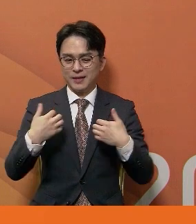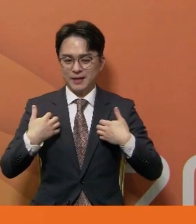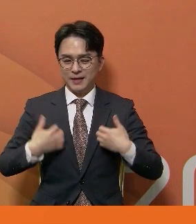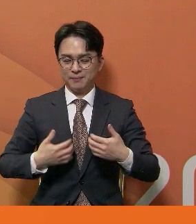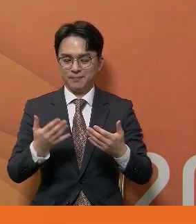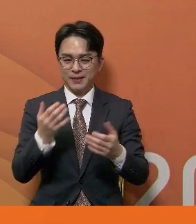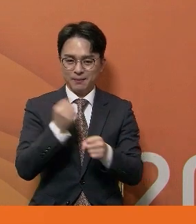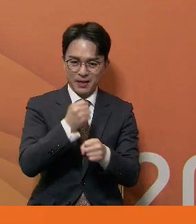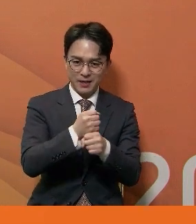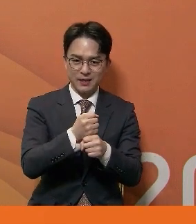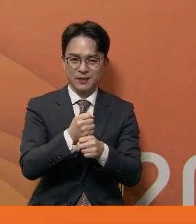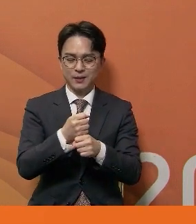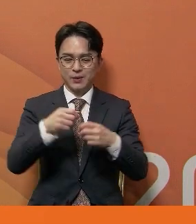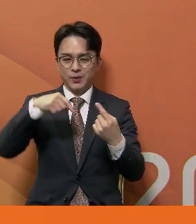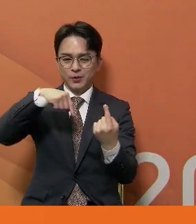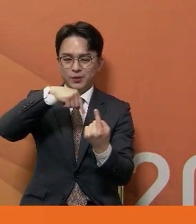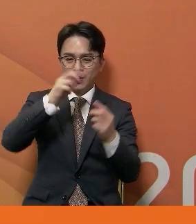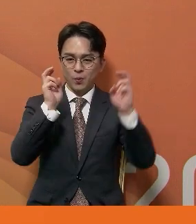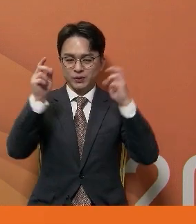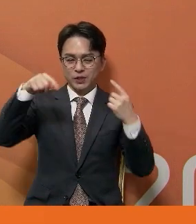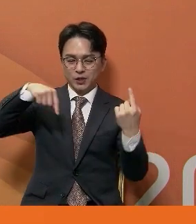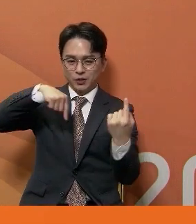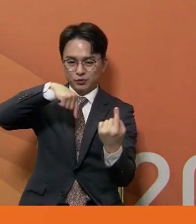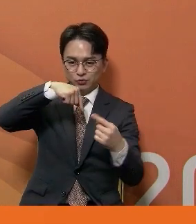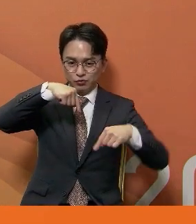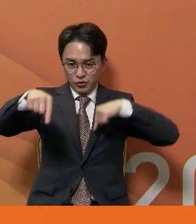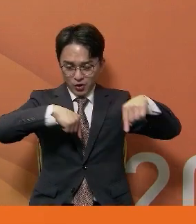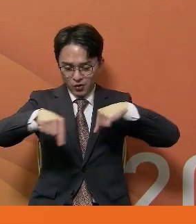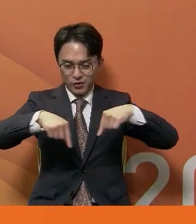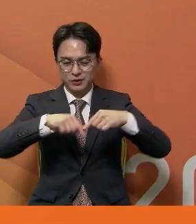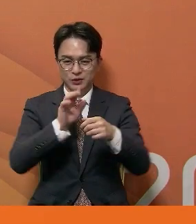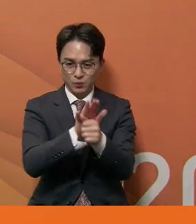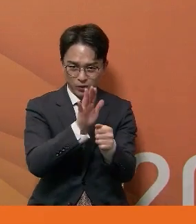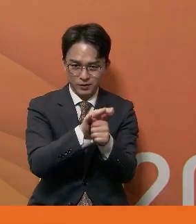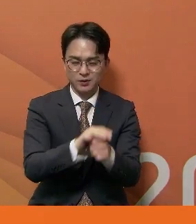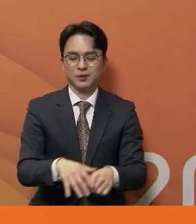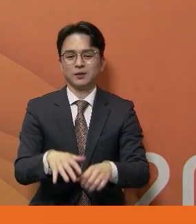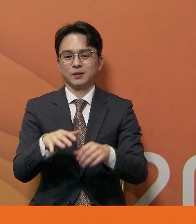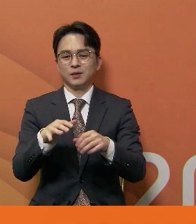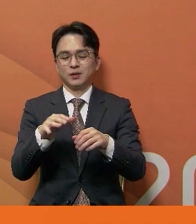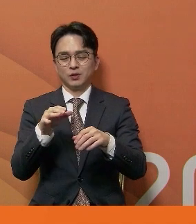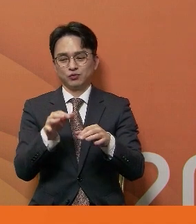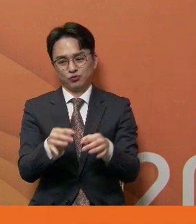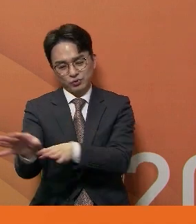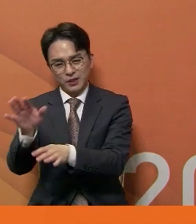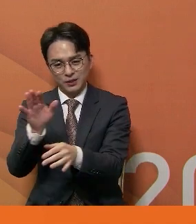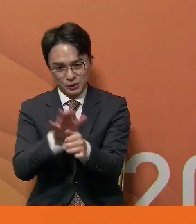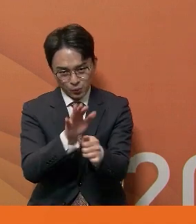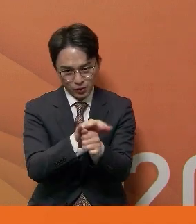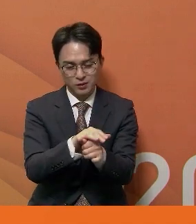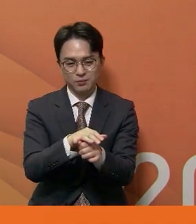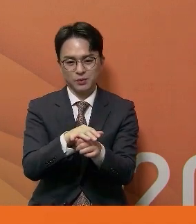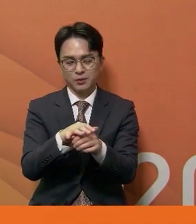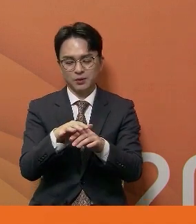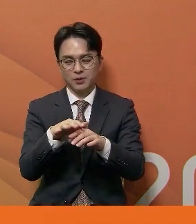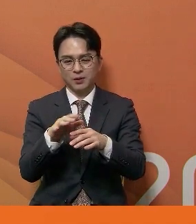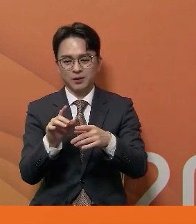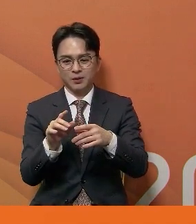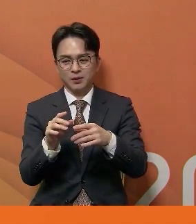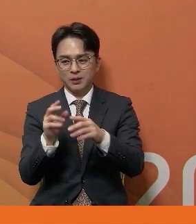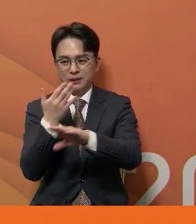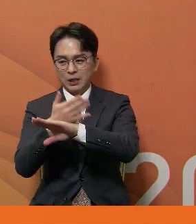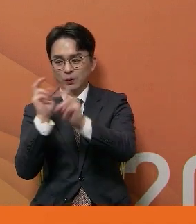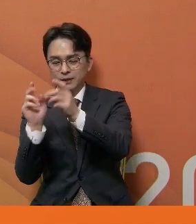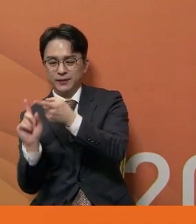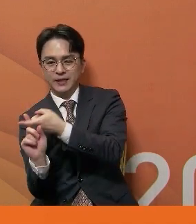부분을 좀 많이 중요시를 하고 있어요 우리가 거기에다 다 맞출 필요는 없지만 그래도 우리 이력 관리를 하는데 있어서는 좀 주의를 해야